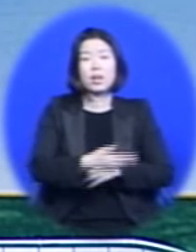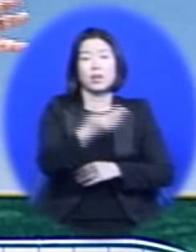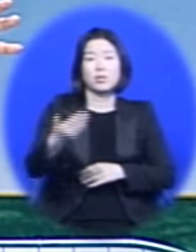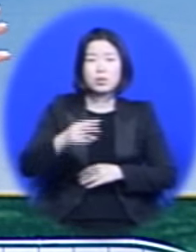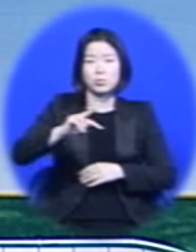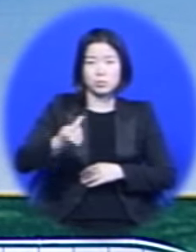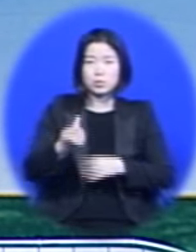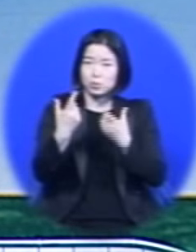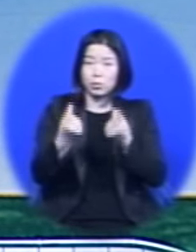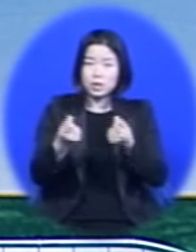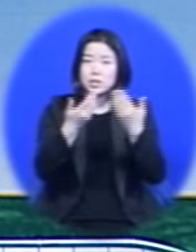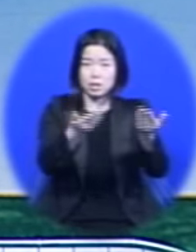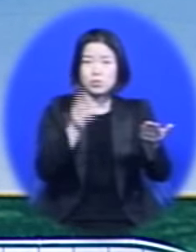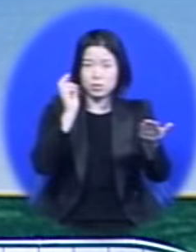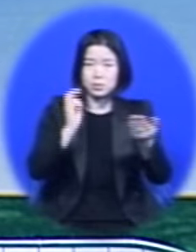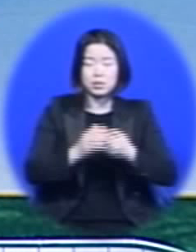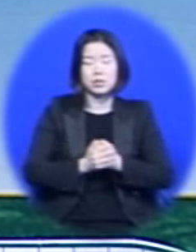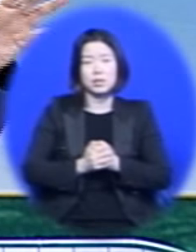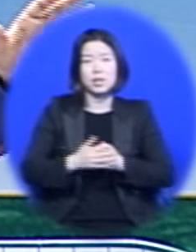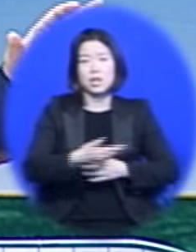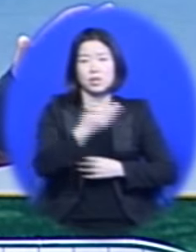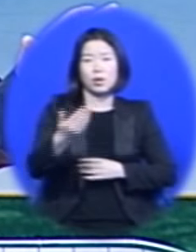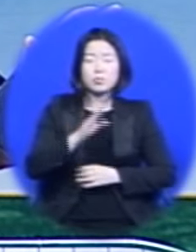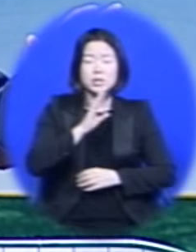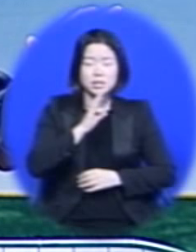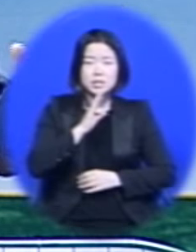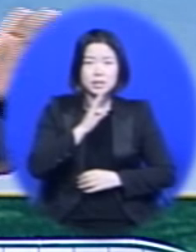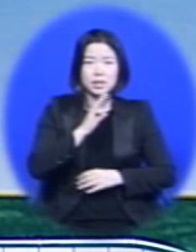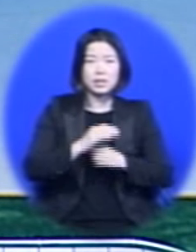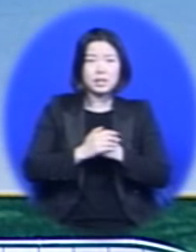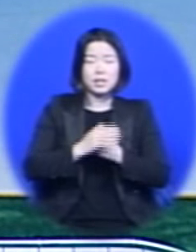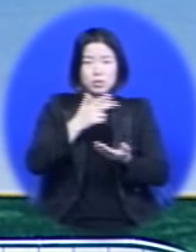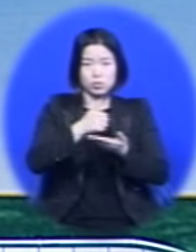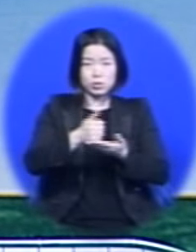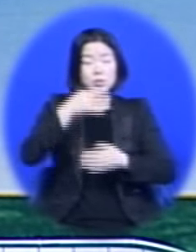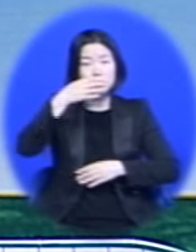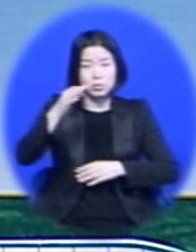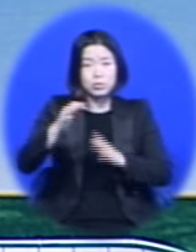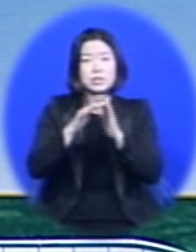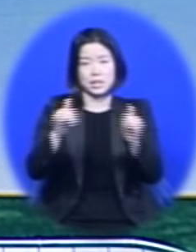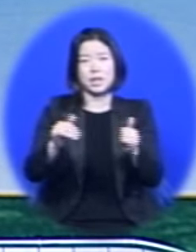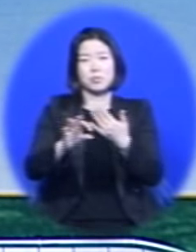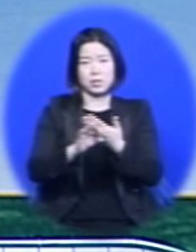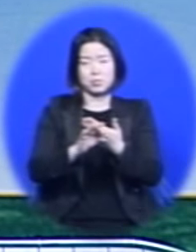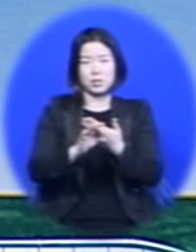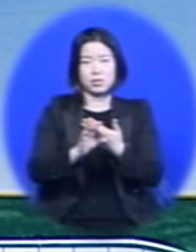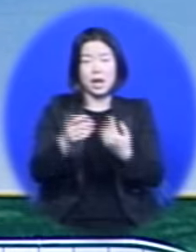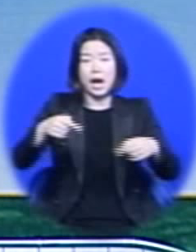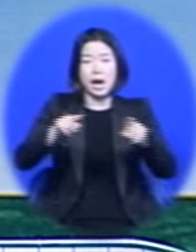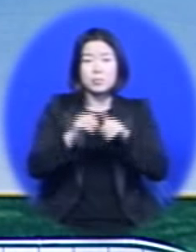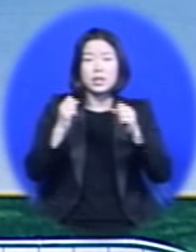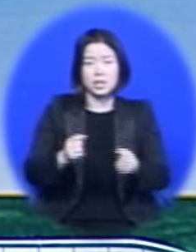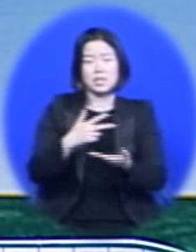여러분들에게도 똑같이 하실 것입니다. 여러분이 진짜 주님을 부르는 사람이라면 함께 계시는